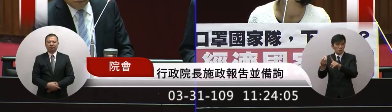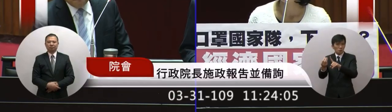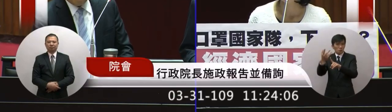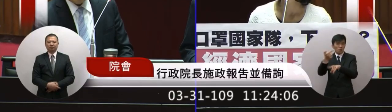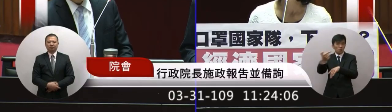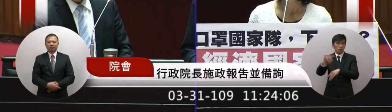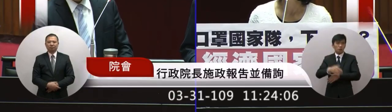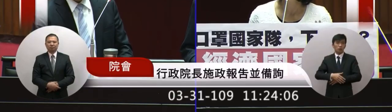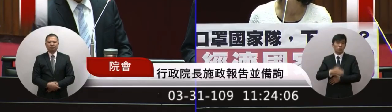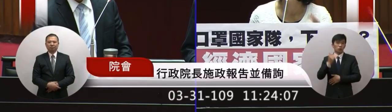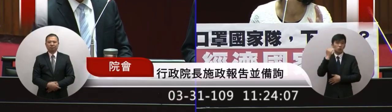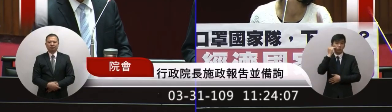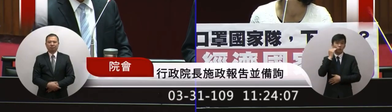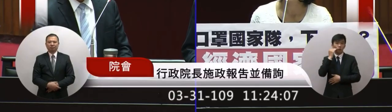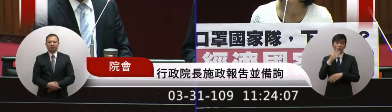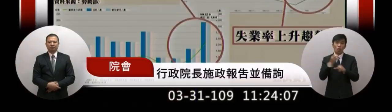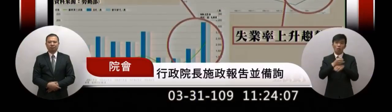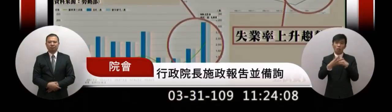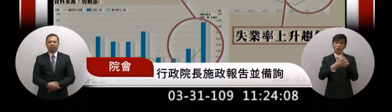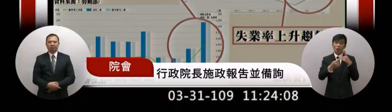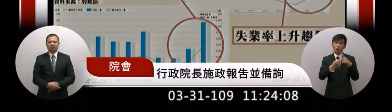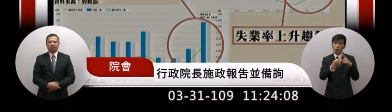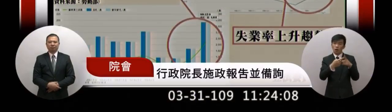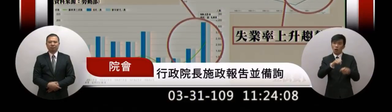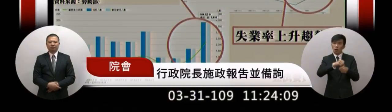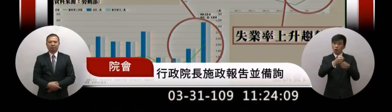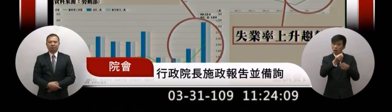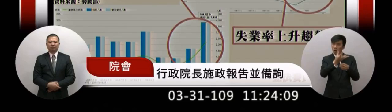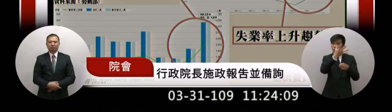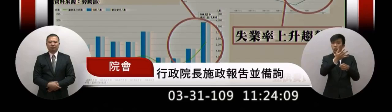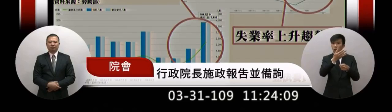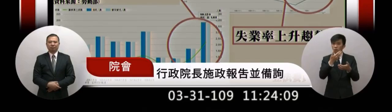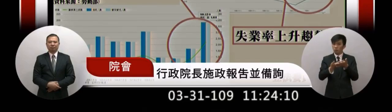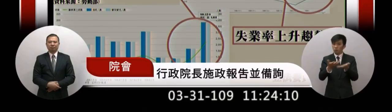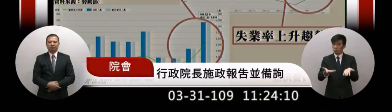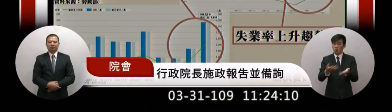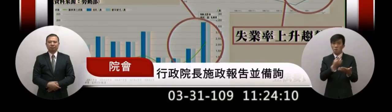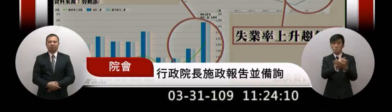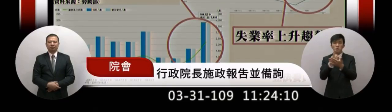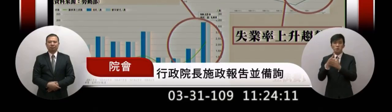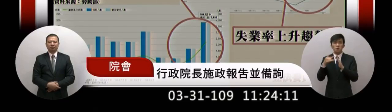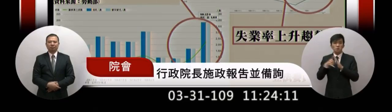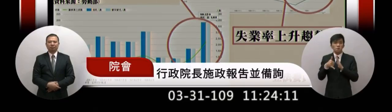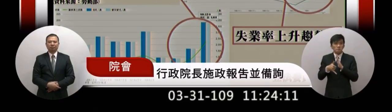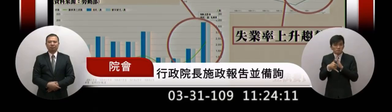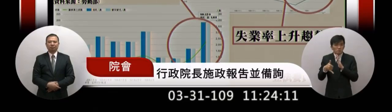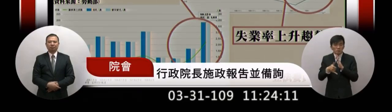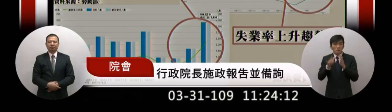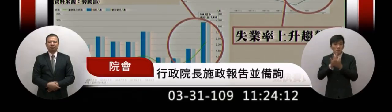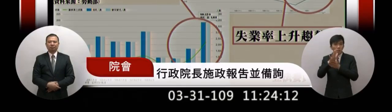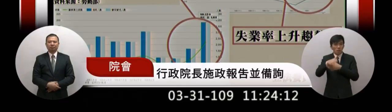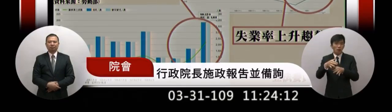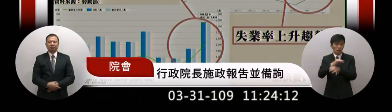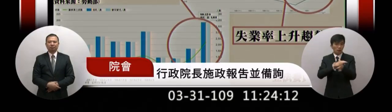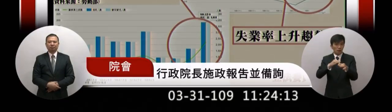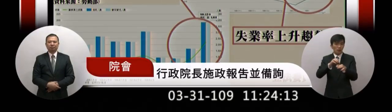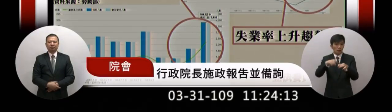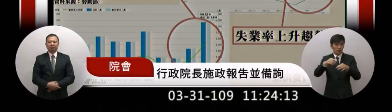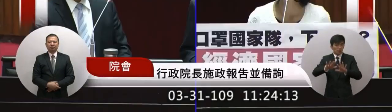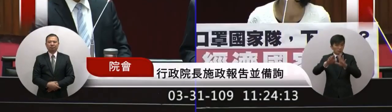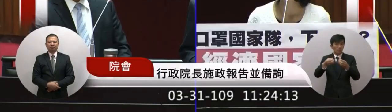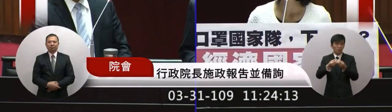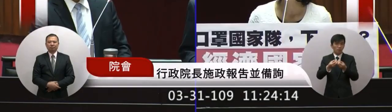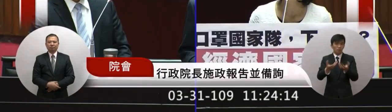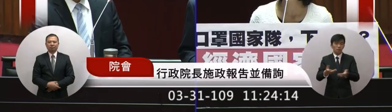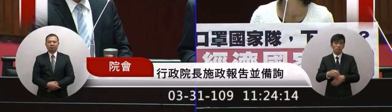攀升的时候，那么我们该怎么办呢？那大家不敢出门，宅经济是最重要的。我想很笃定哈，我们在经济